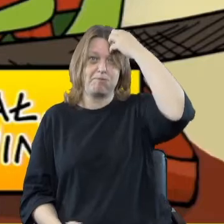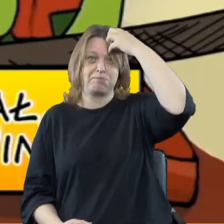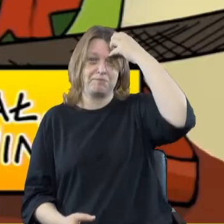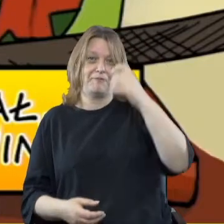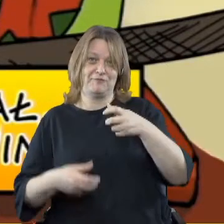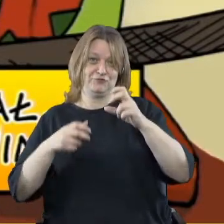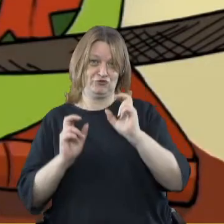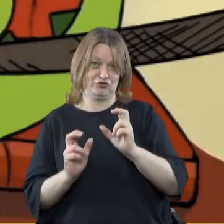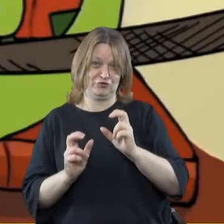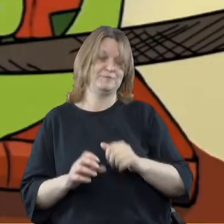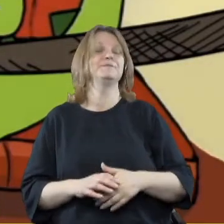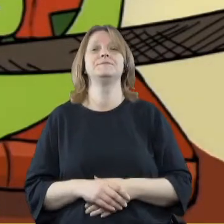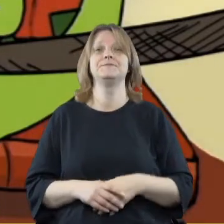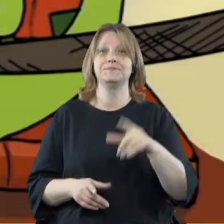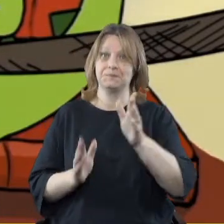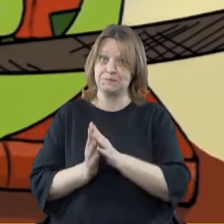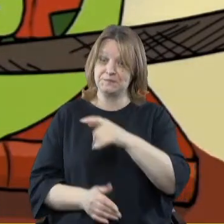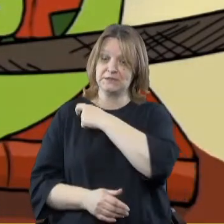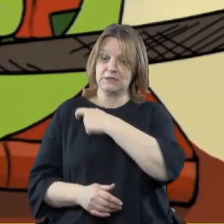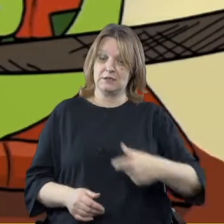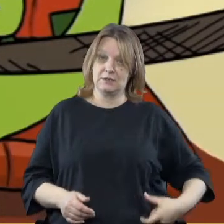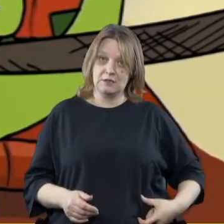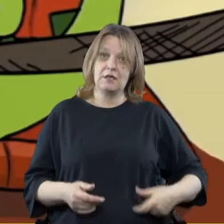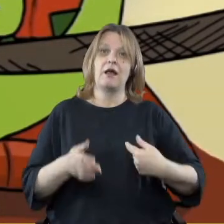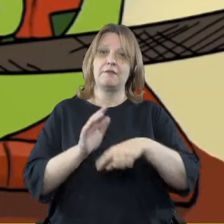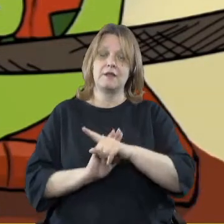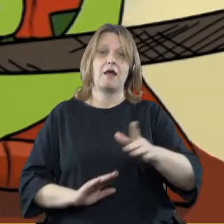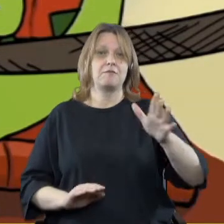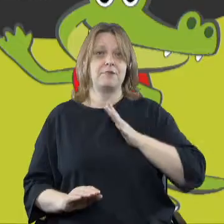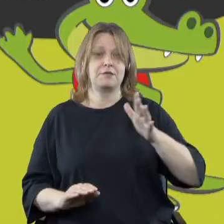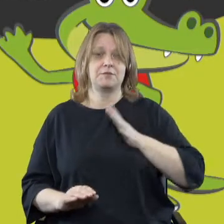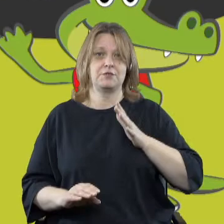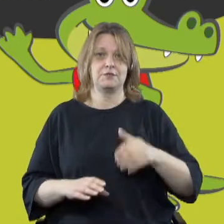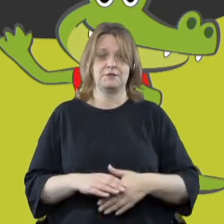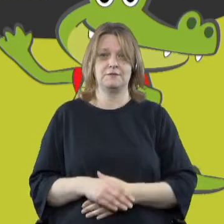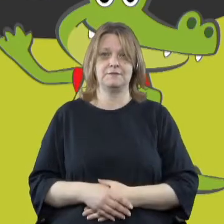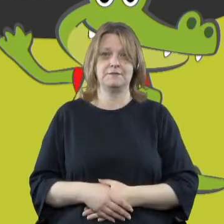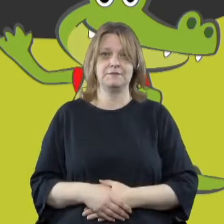przypominał. Zapinaj pasy dla własnego bezpieczeństwa.